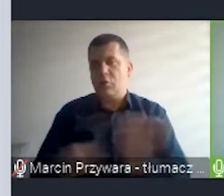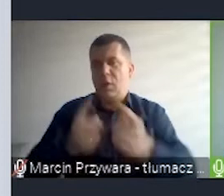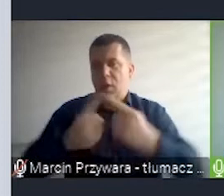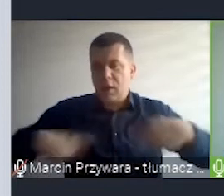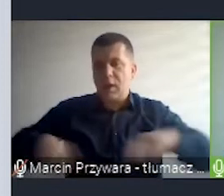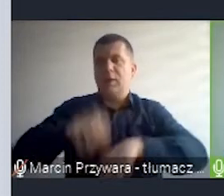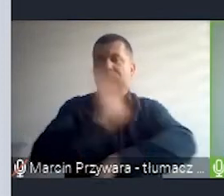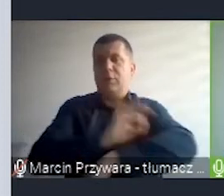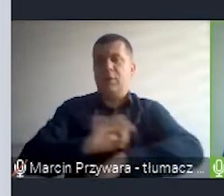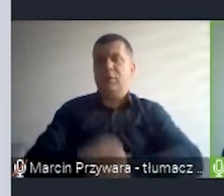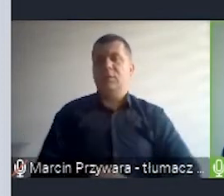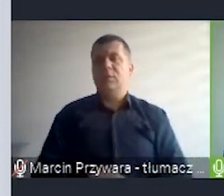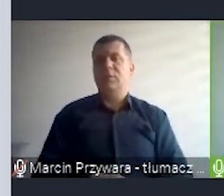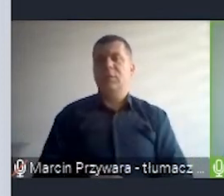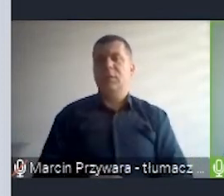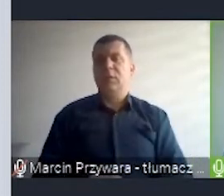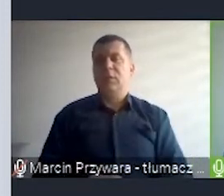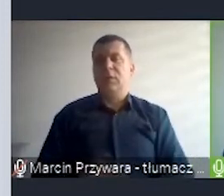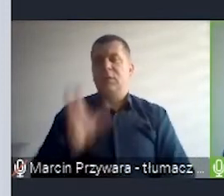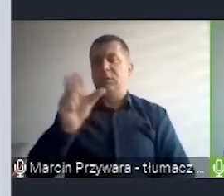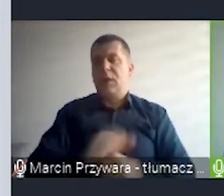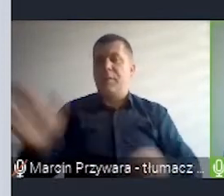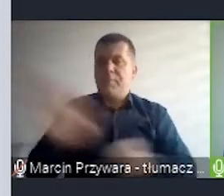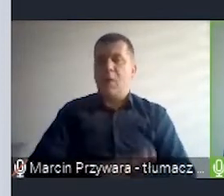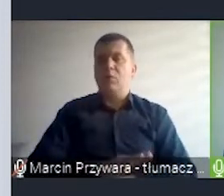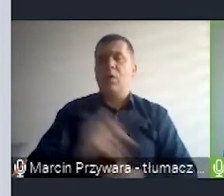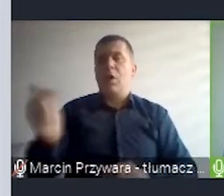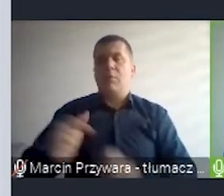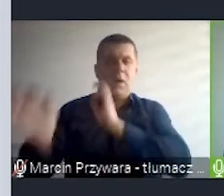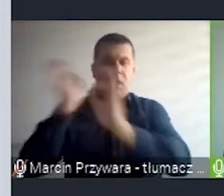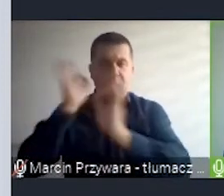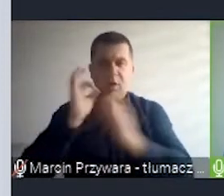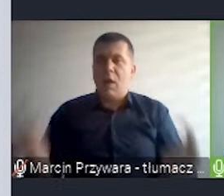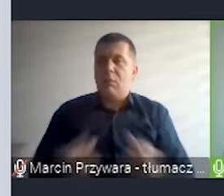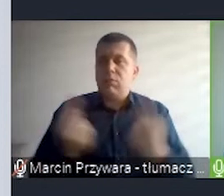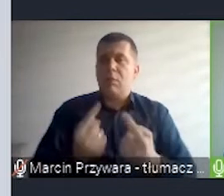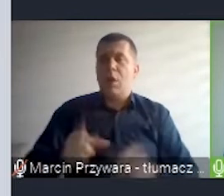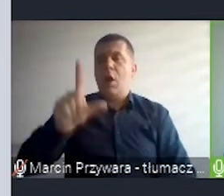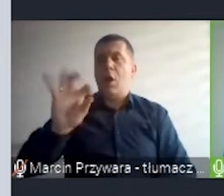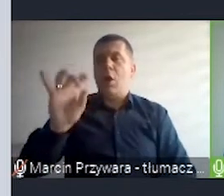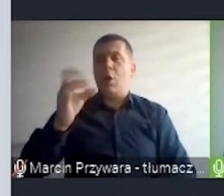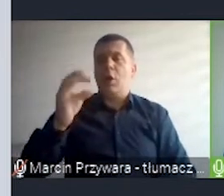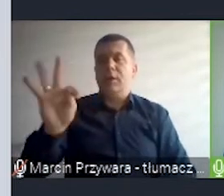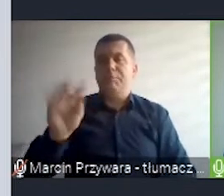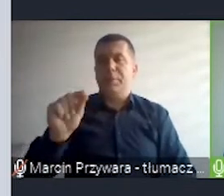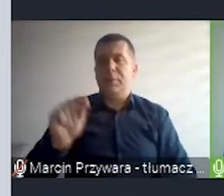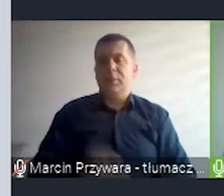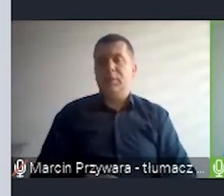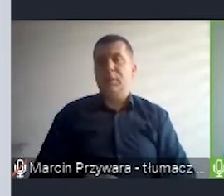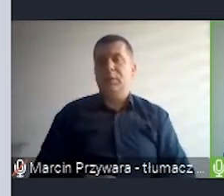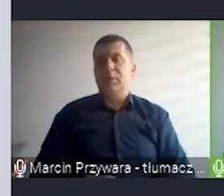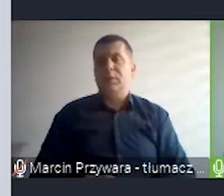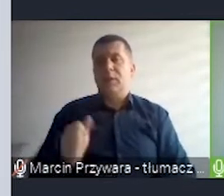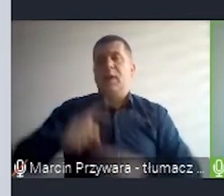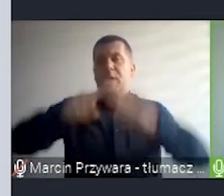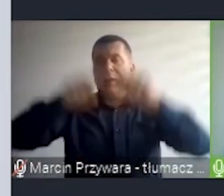projektu, czy są spełnione obowiązki informacji i promocji, czyli na przykład logotypy, czy znajduje się